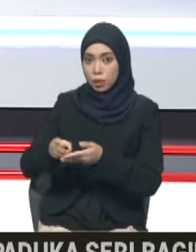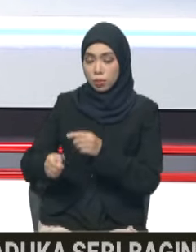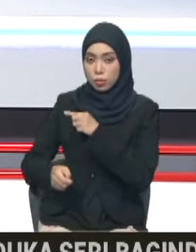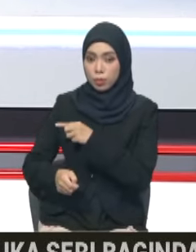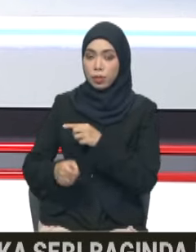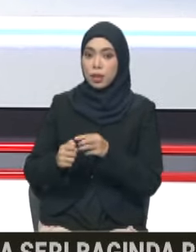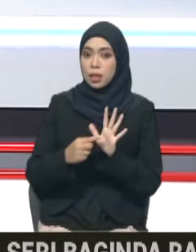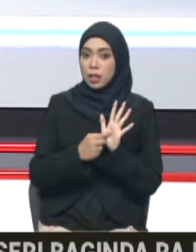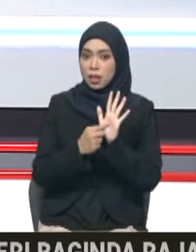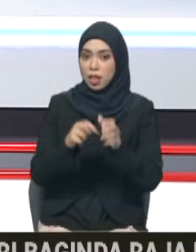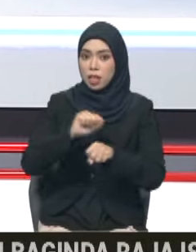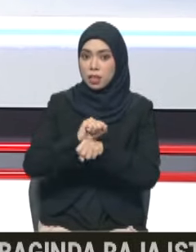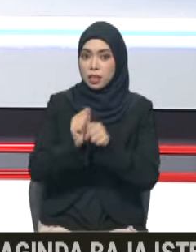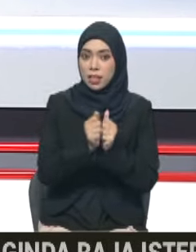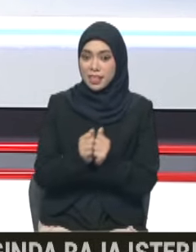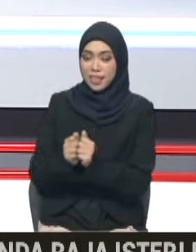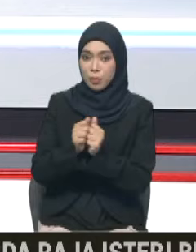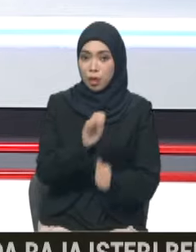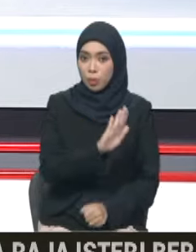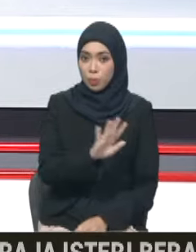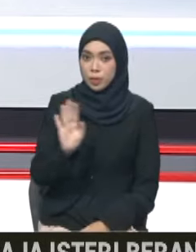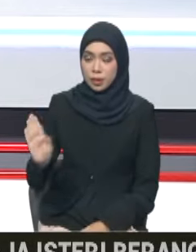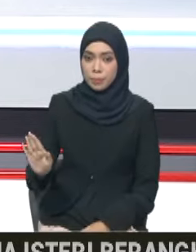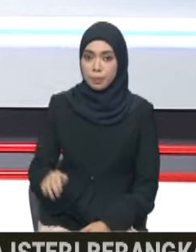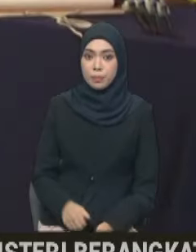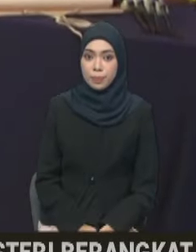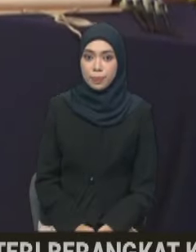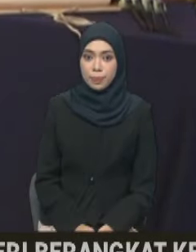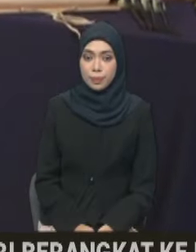kerjasama antara kedua-dua belah pihak.